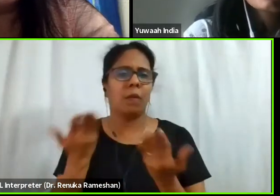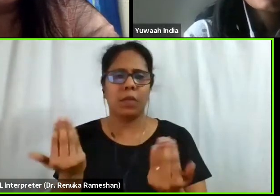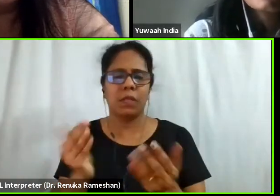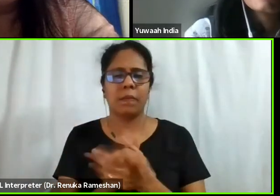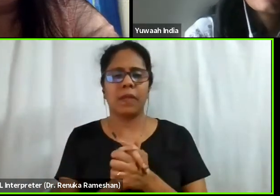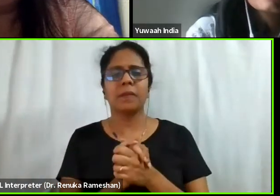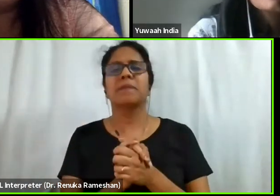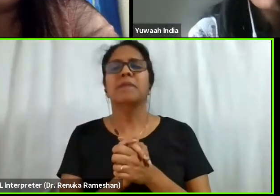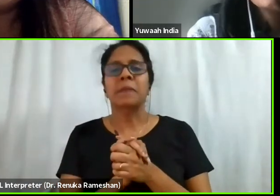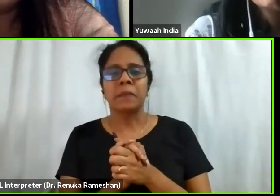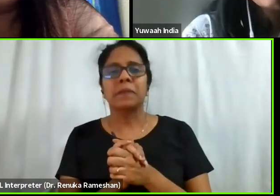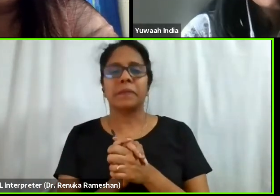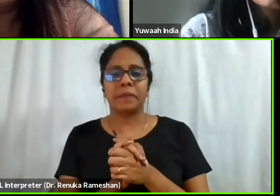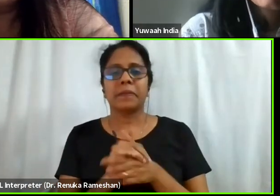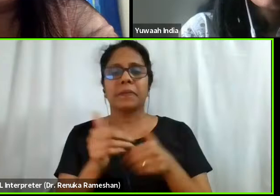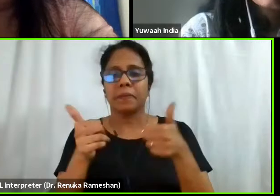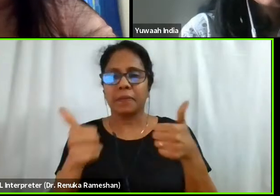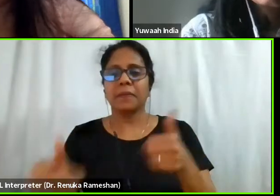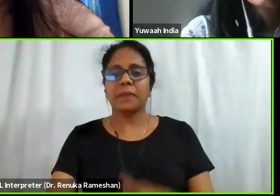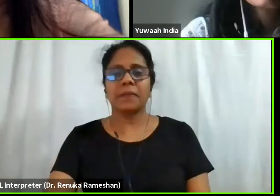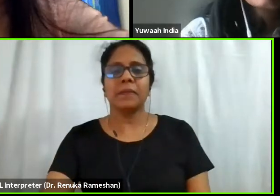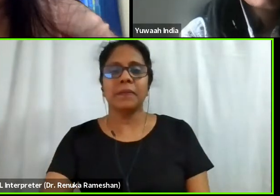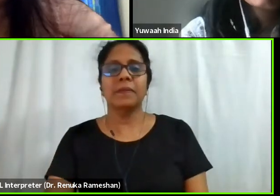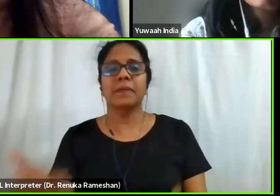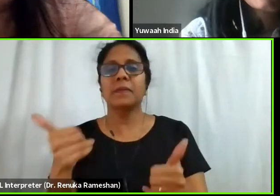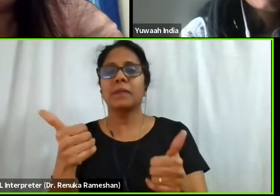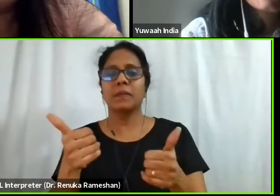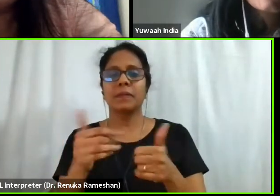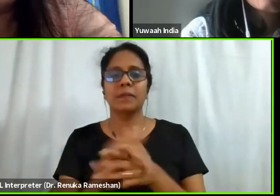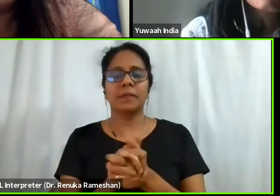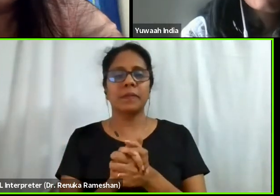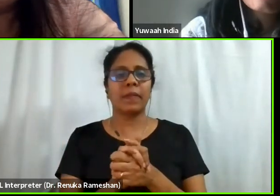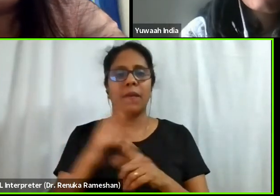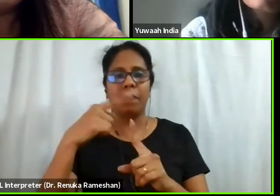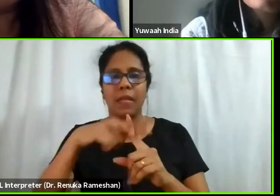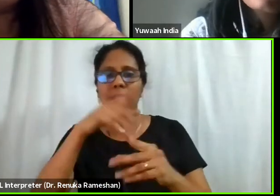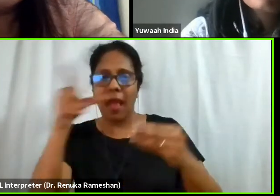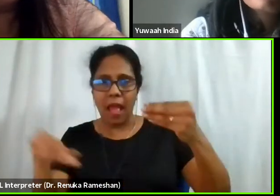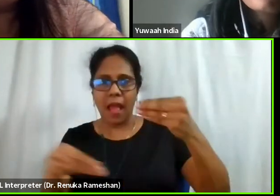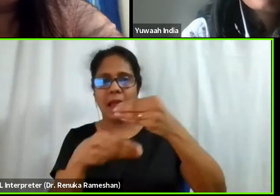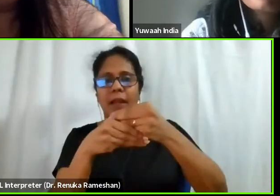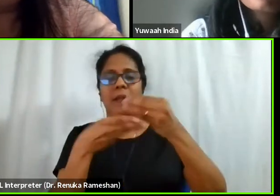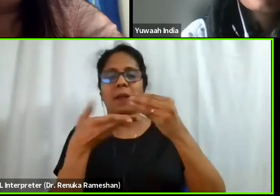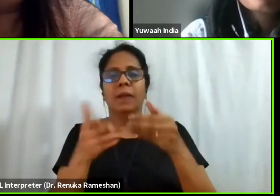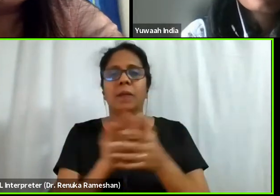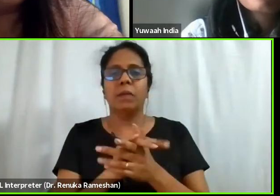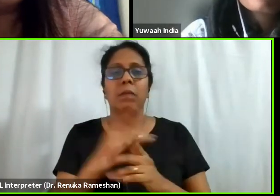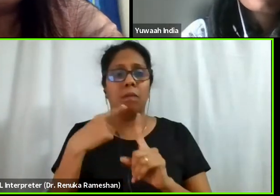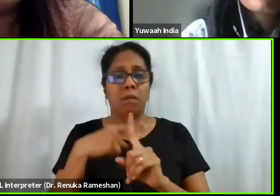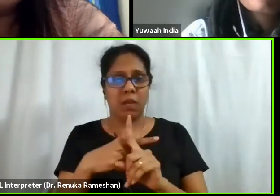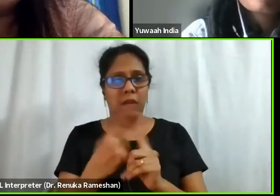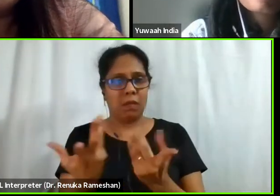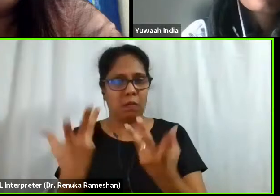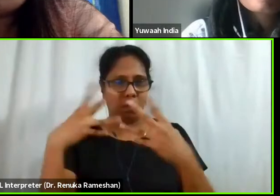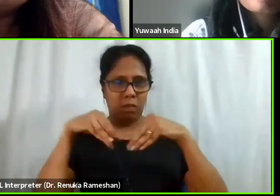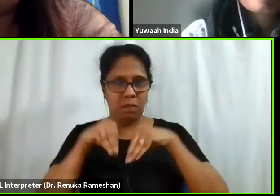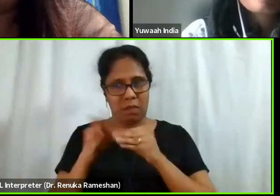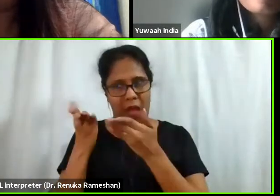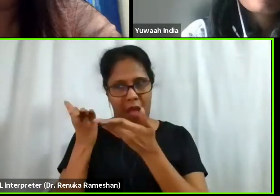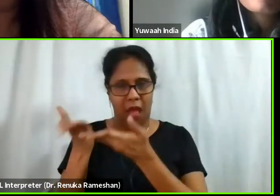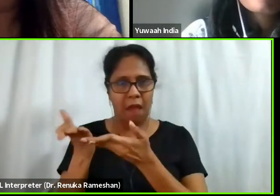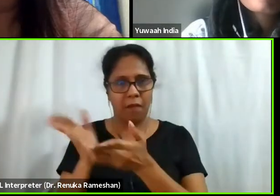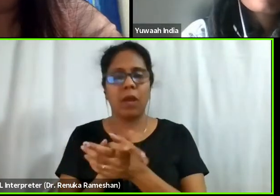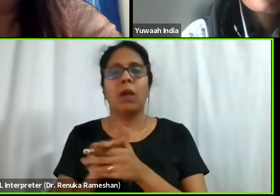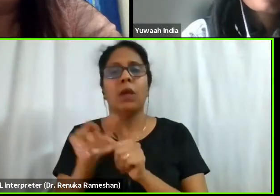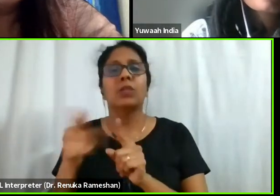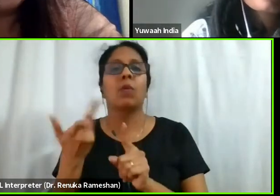Thank you, एंड Dr. Jen. No, please finish, please. आपको, आप जब आप पॉजिटिव होते हो तो आपको